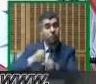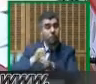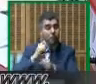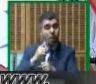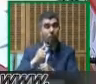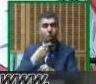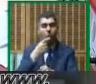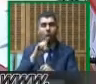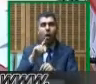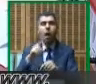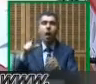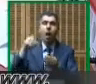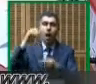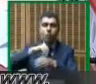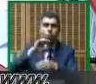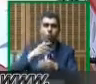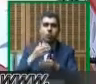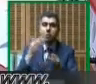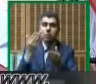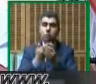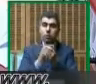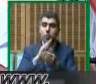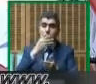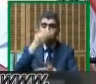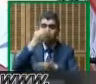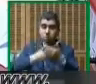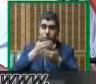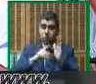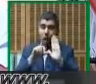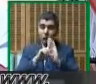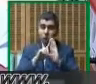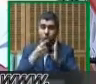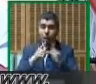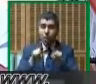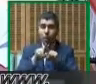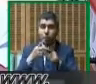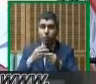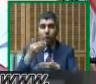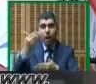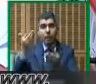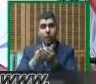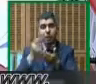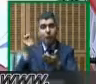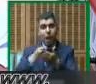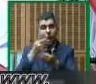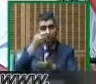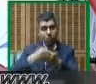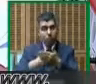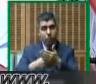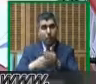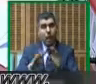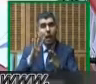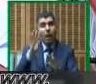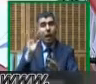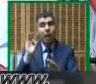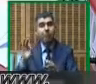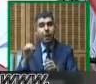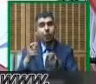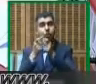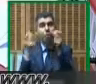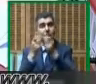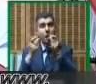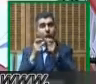مجال دفتر التحملات تم ارساء نظام طلبات العروض لغايه اليوم 40 شركه اللي استفدت من هذا